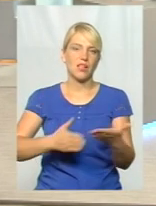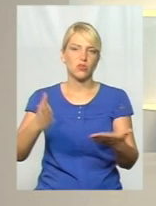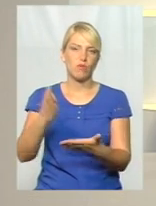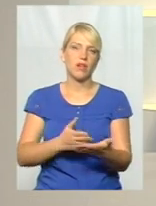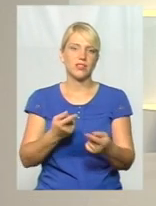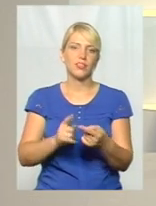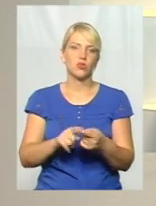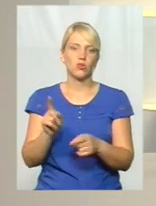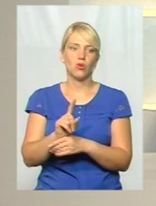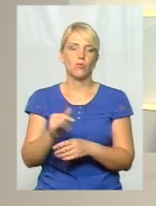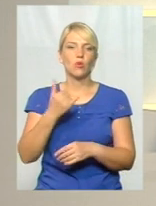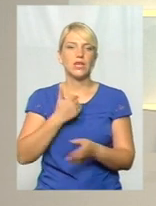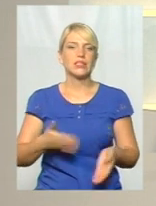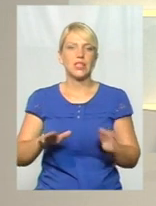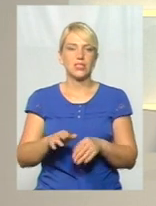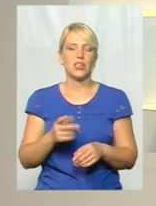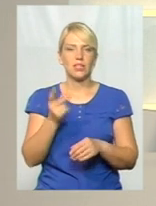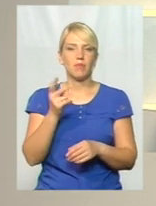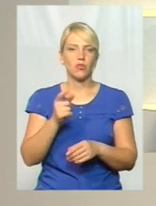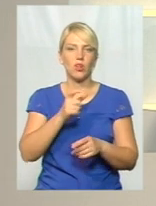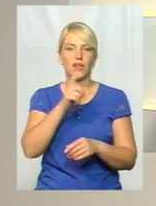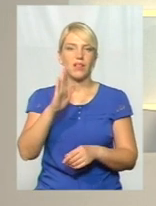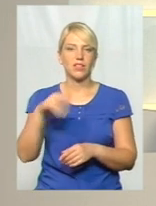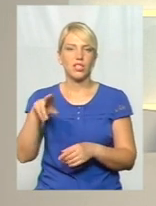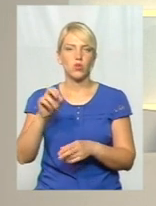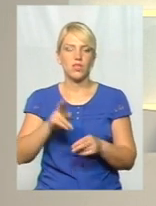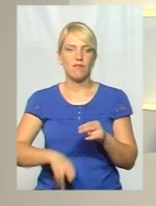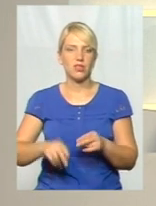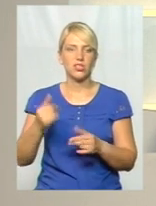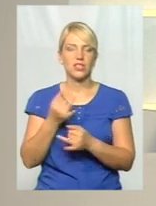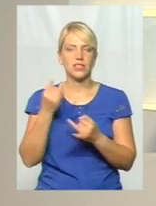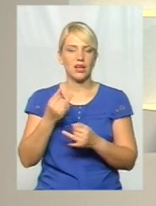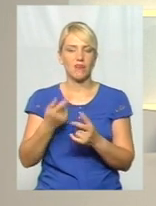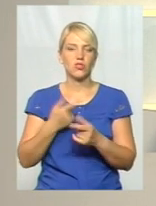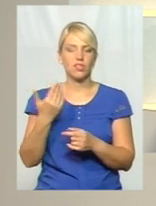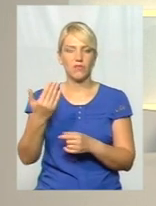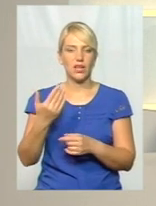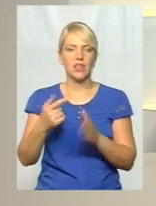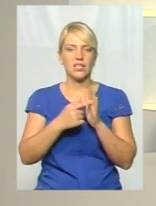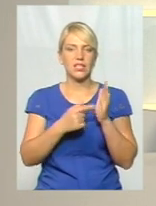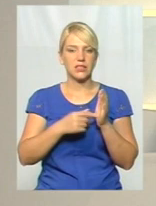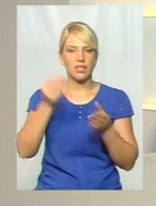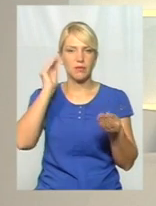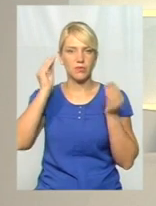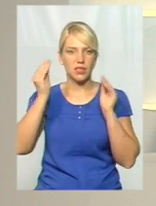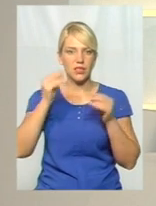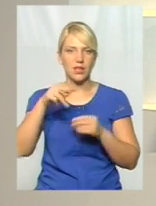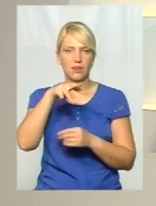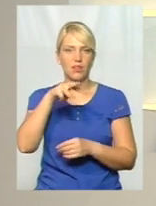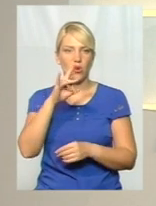Ростиславе, у нас залишається буквально 1,5 хвилинки до завершення. Цікаво, чи ви розділяєте думки пана Ростислава